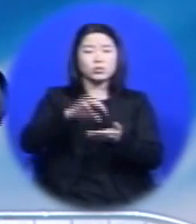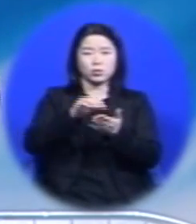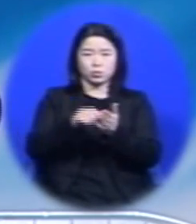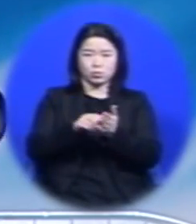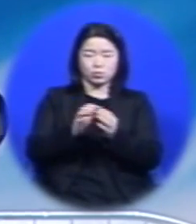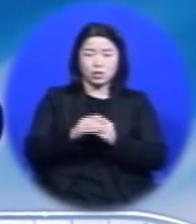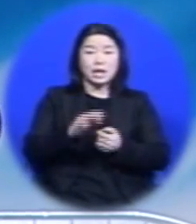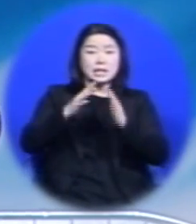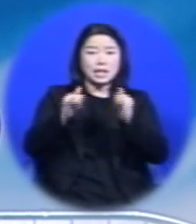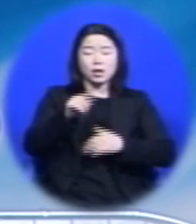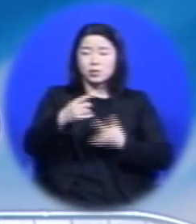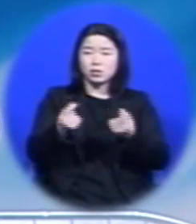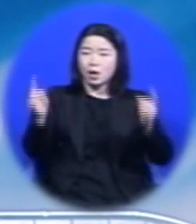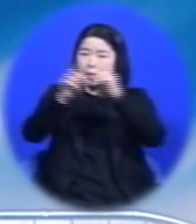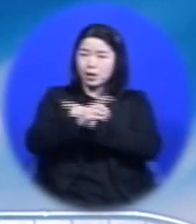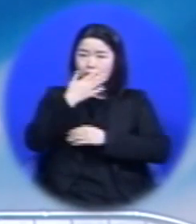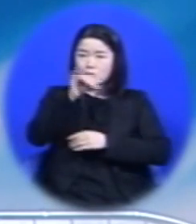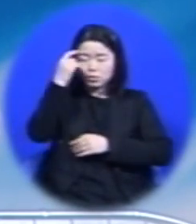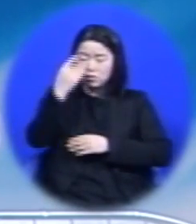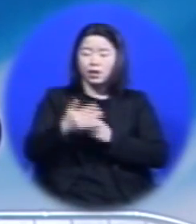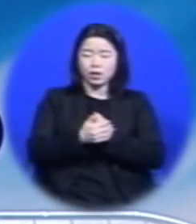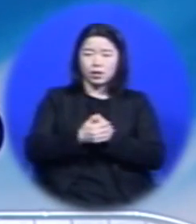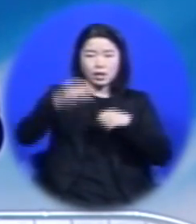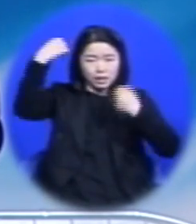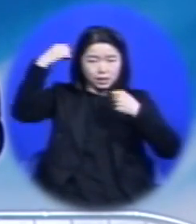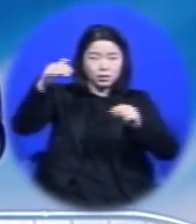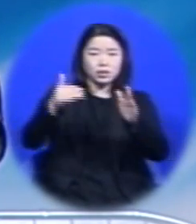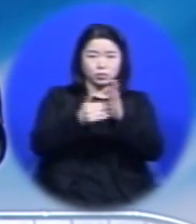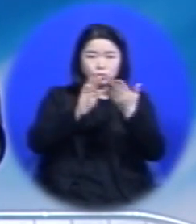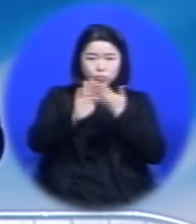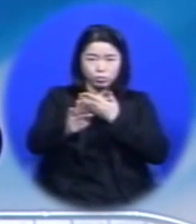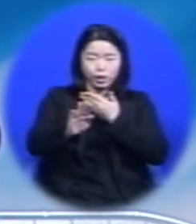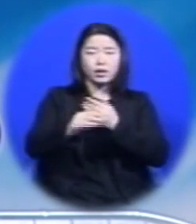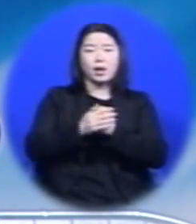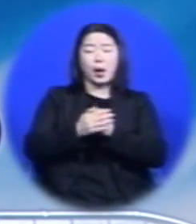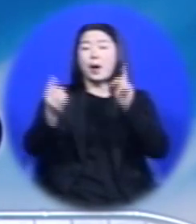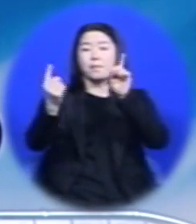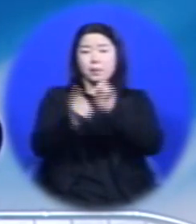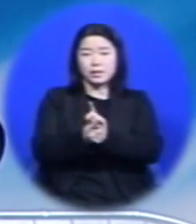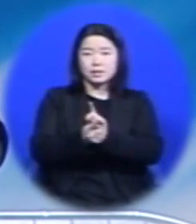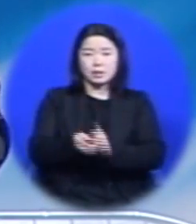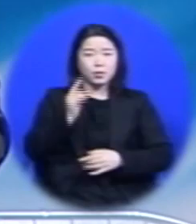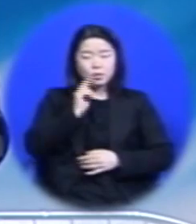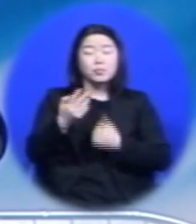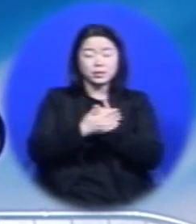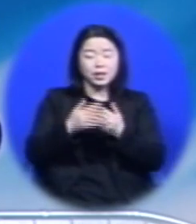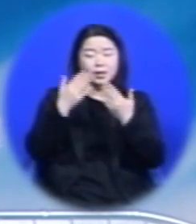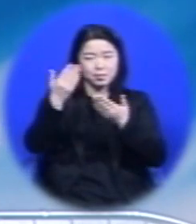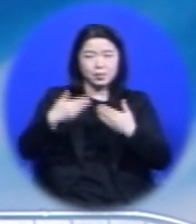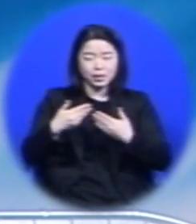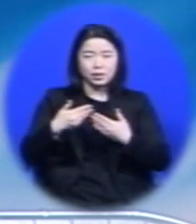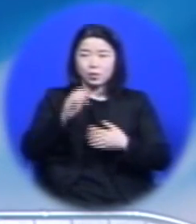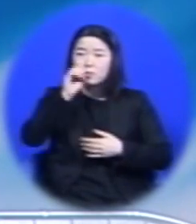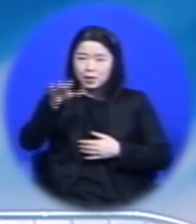사람이 이렇게 바뀔 수가 있습 연극이 끝나고 그리고 만나서 너무 은혜받았다고